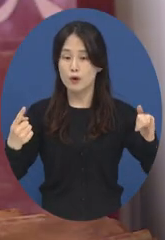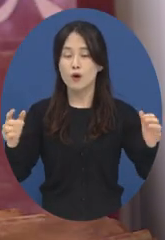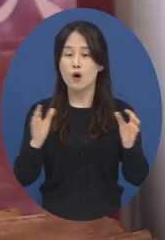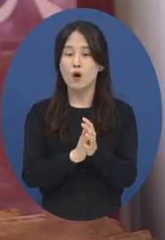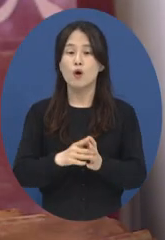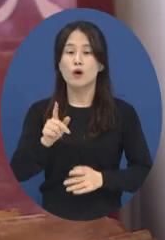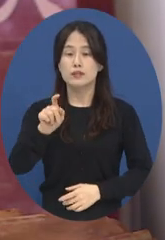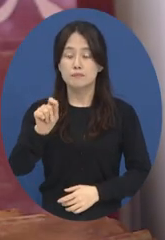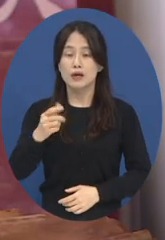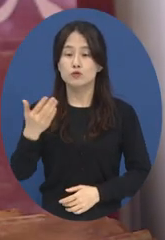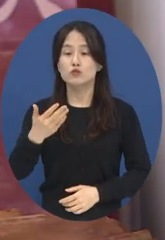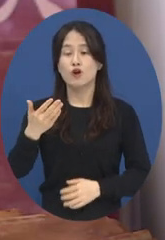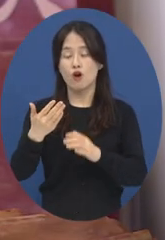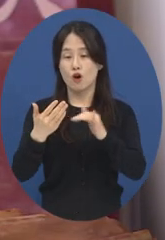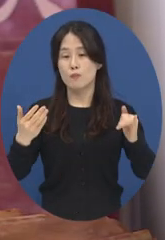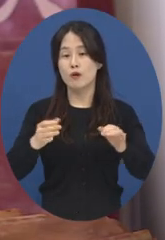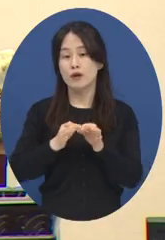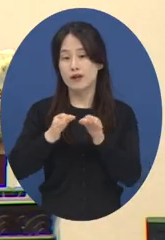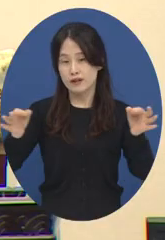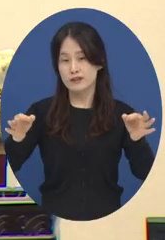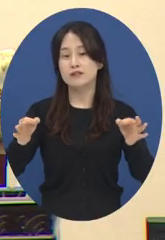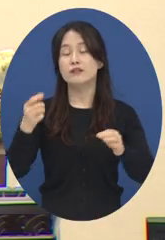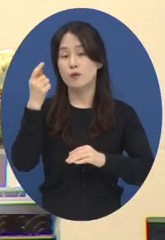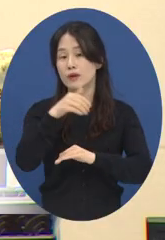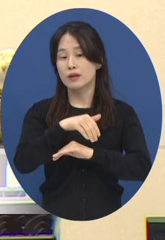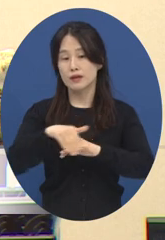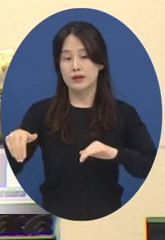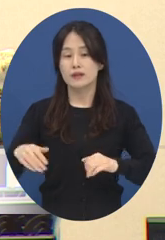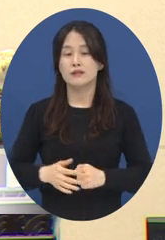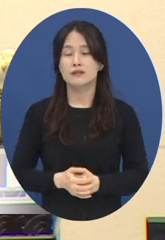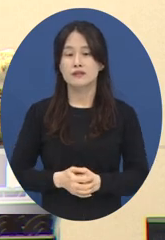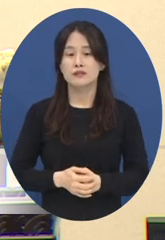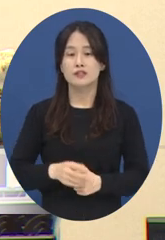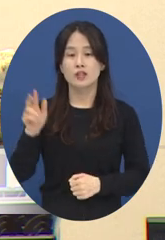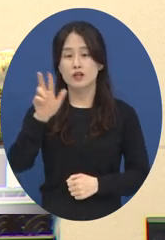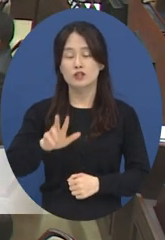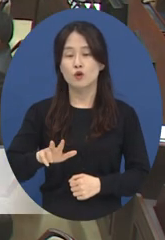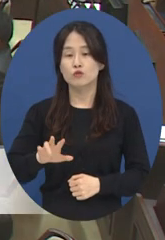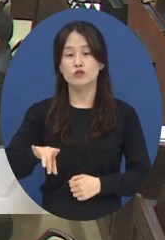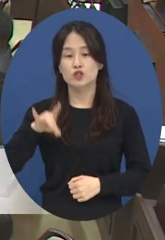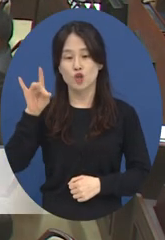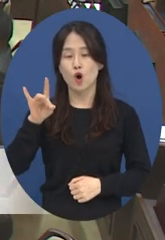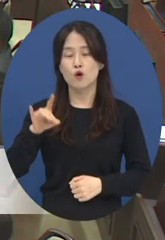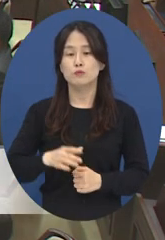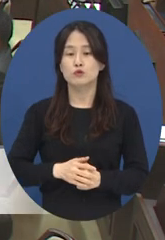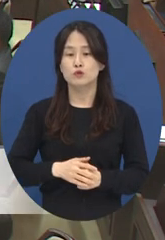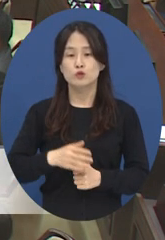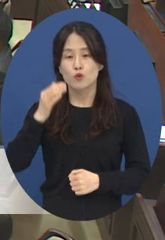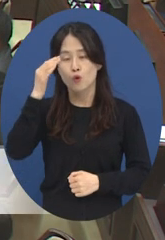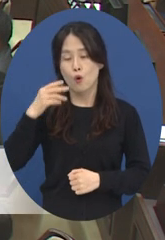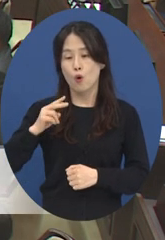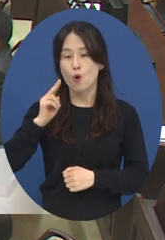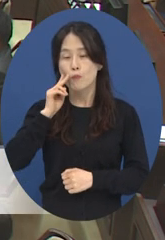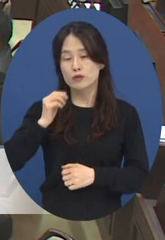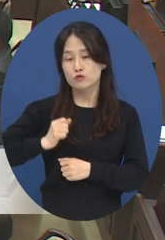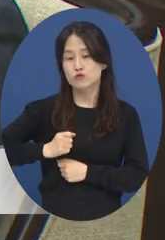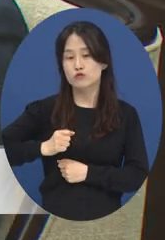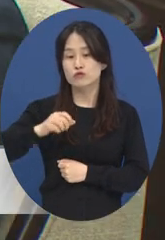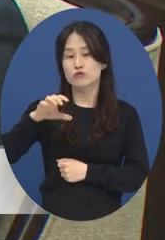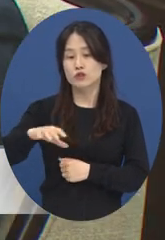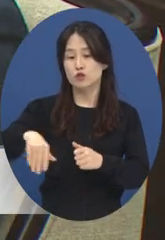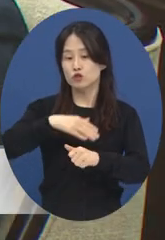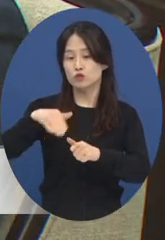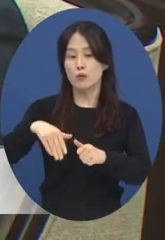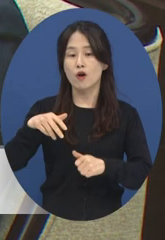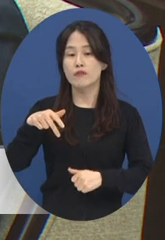9천 여 명에게 지급될 전망입니다 전국 지바 그의 가운데 최초로 주한 미군기지 주변 기지촌 여성의